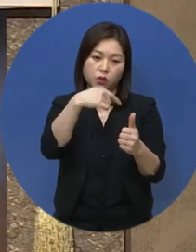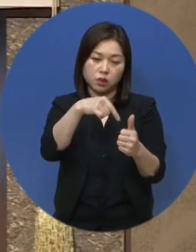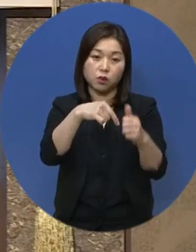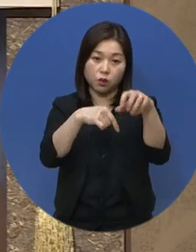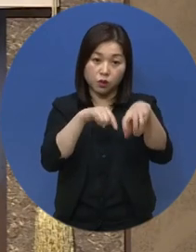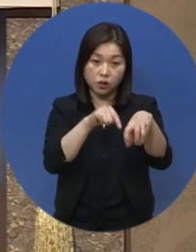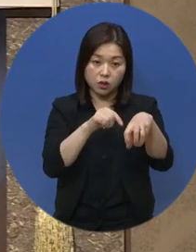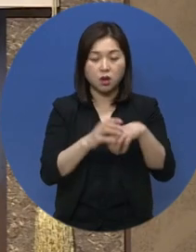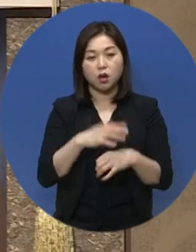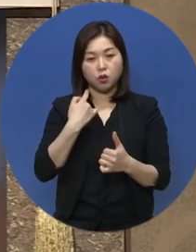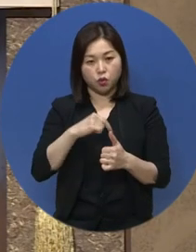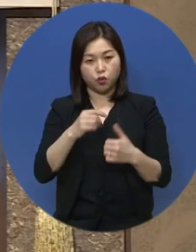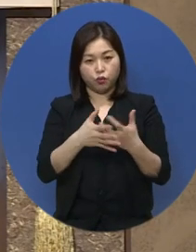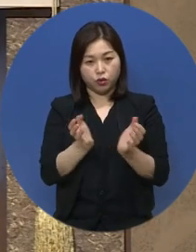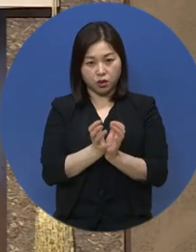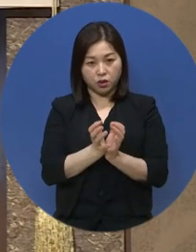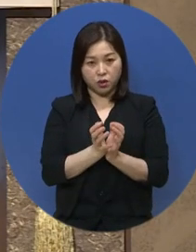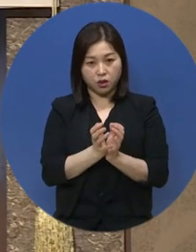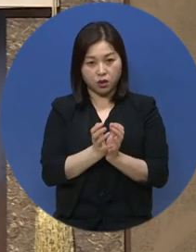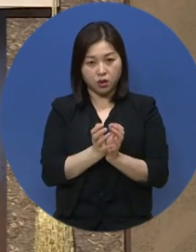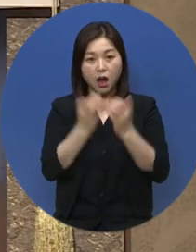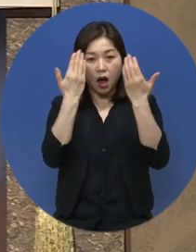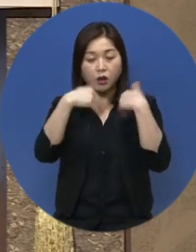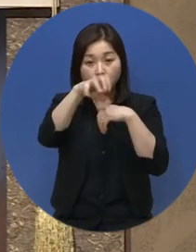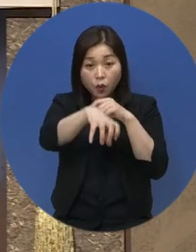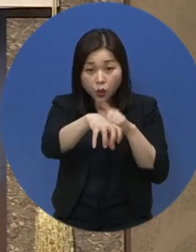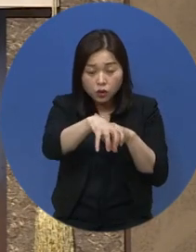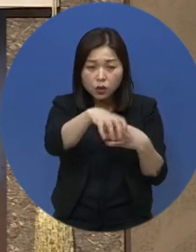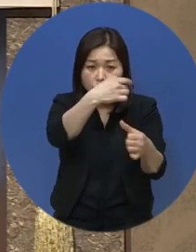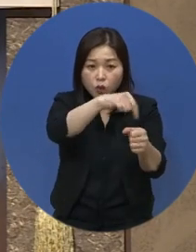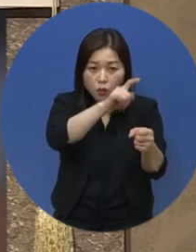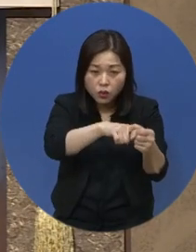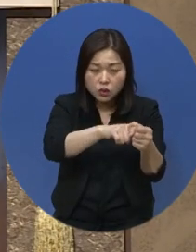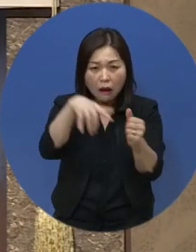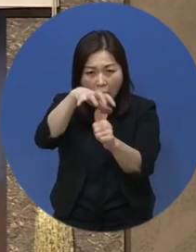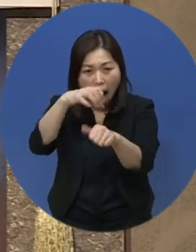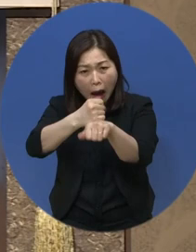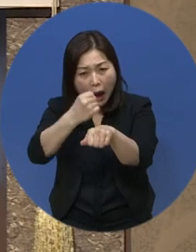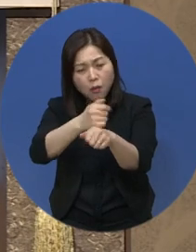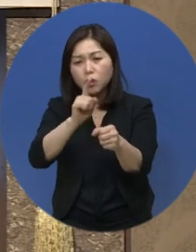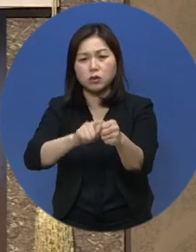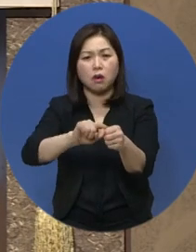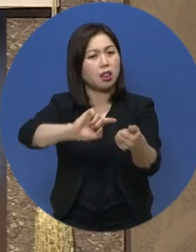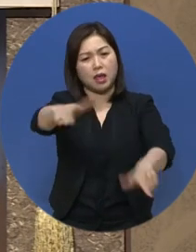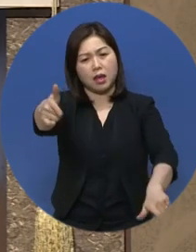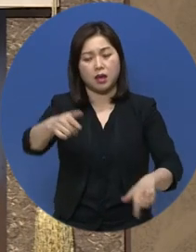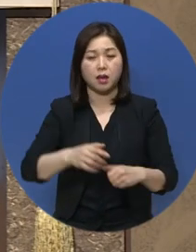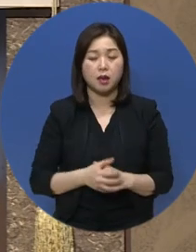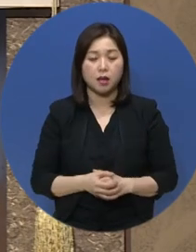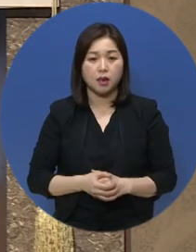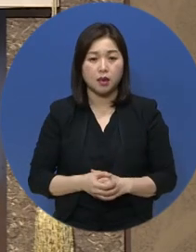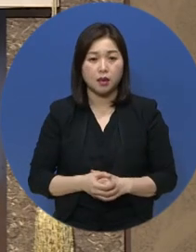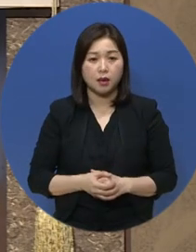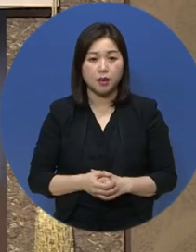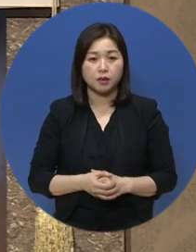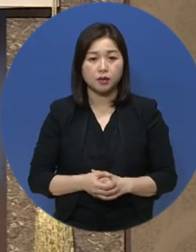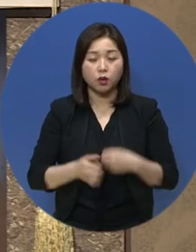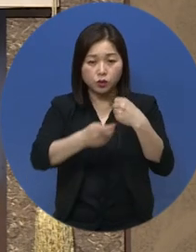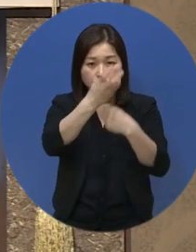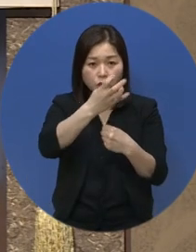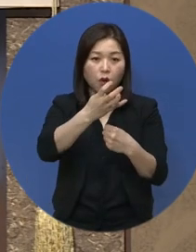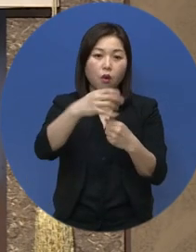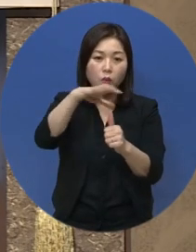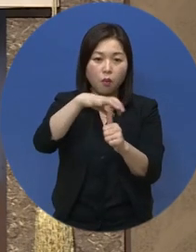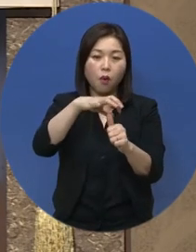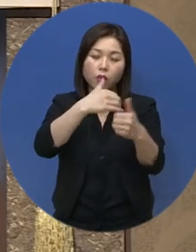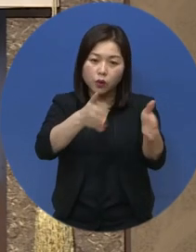교육부에서는 학교는 교육을 하는 곳이지 돌봄을 하는 곳이 아니다라는 입장을 가지고 있어요. 그래서 초등 돌봄 교실이